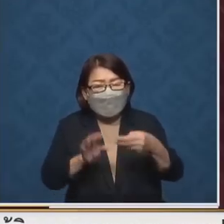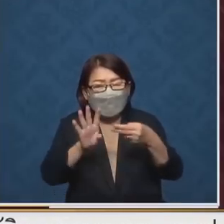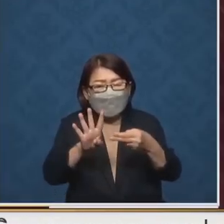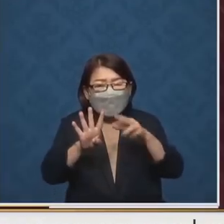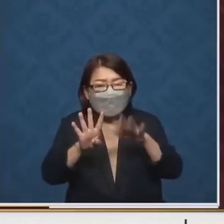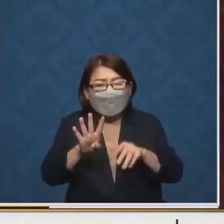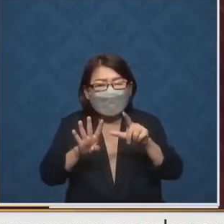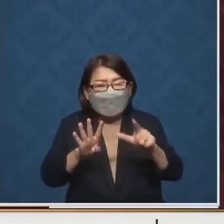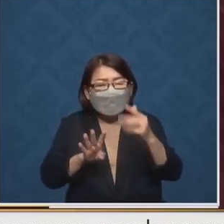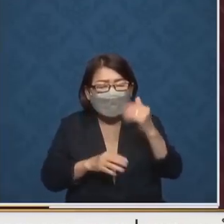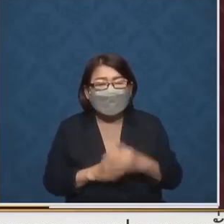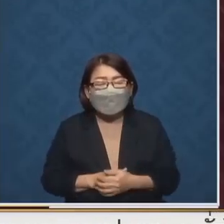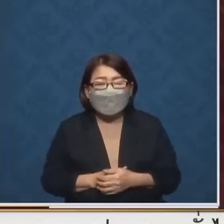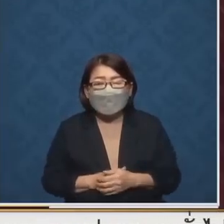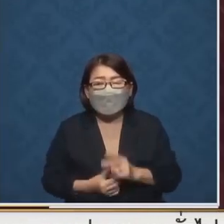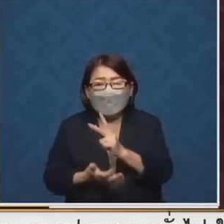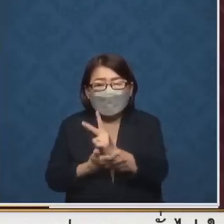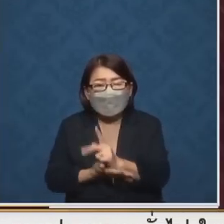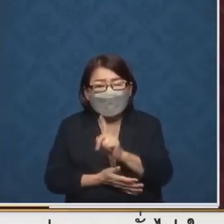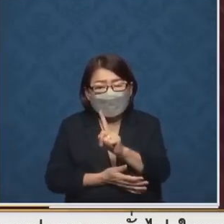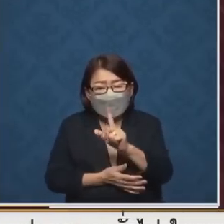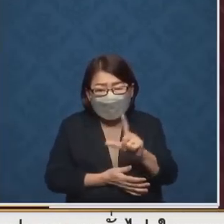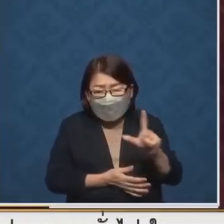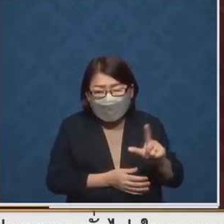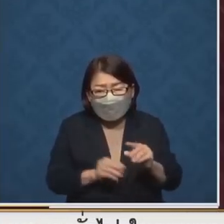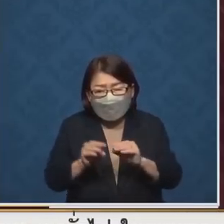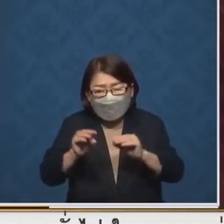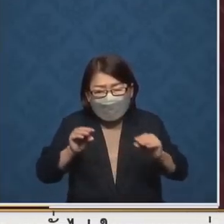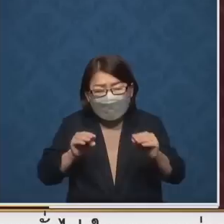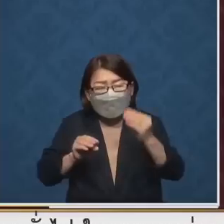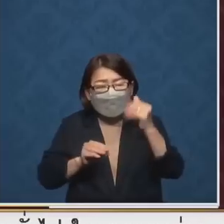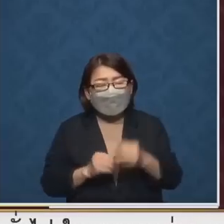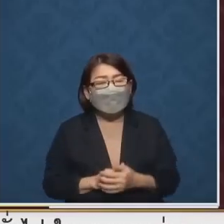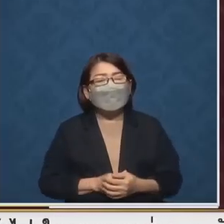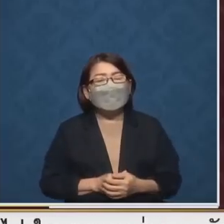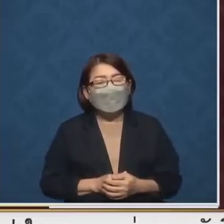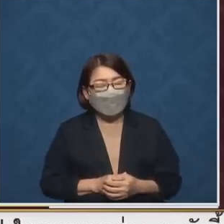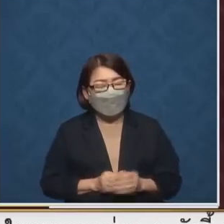ล้านในเมอท่มาขอกู้ต 1 ล้าน ล้านปากฏว่า